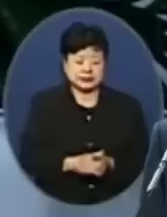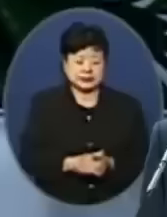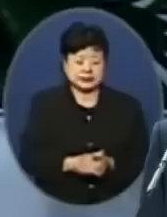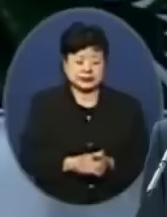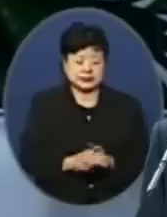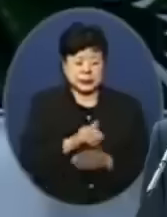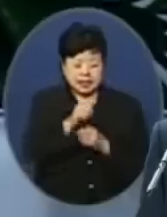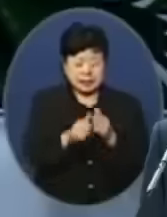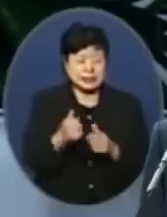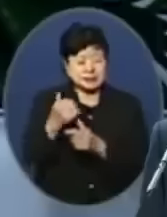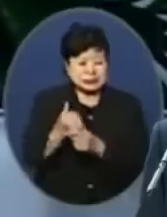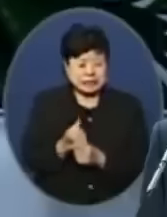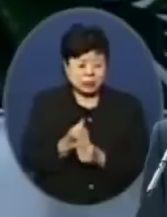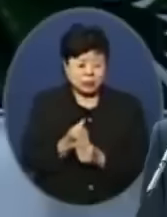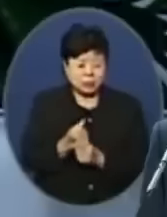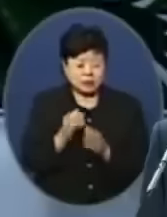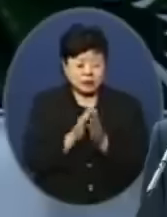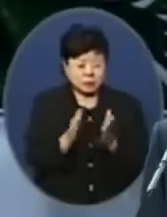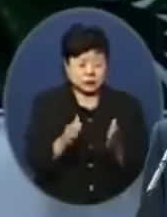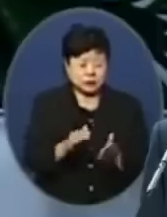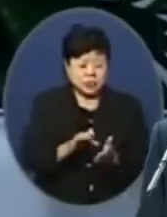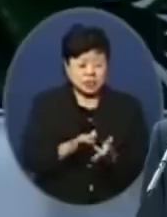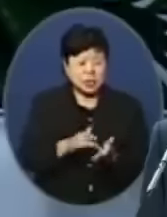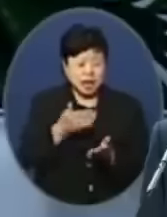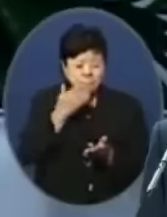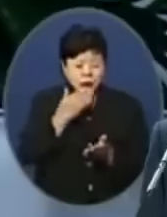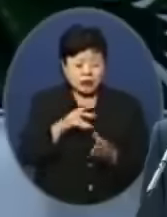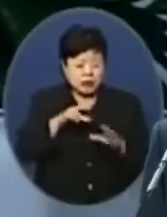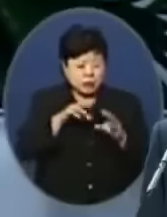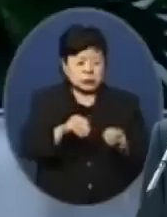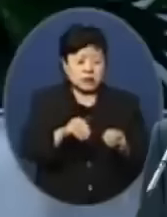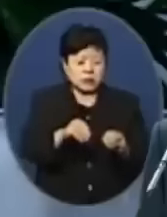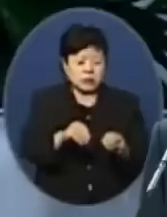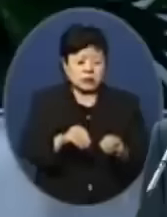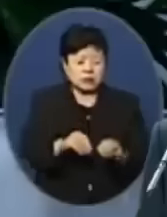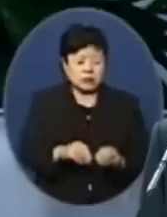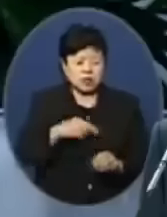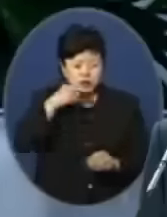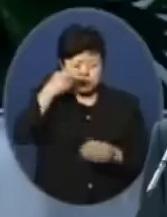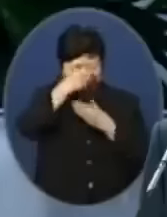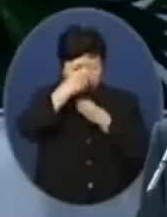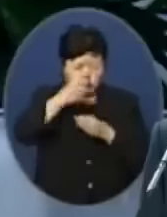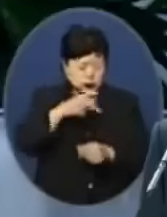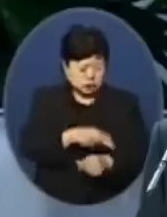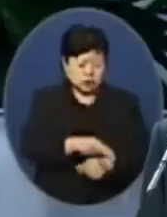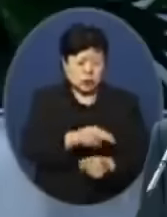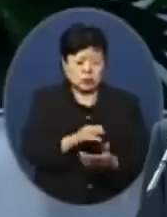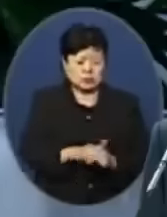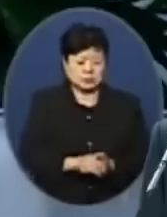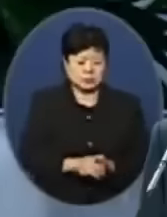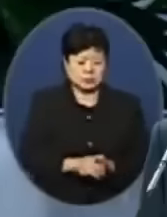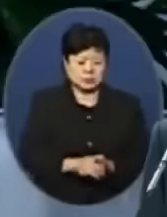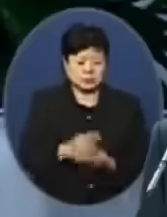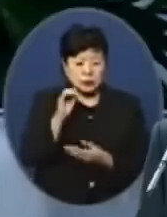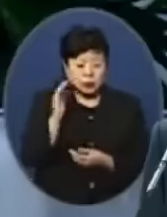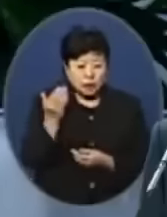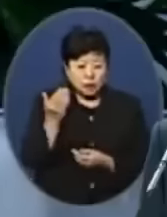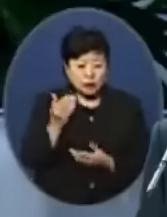그래서 그때부터 하나님을 의지하고 약물 중독에서 해방이 되고 술 주정에 의해서 해방이 되고